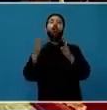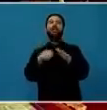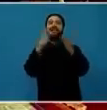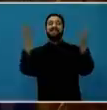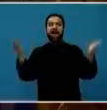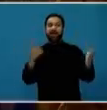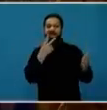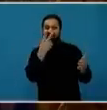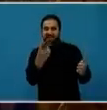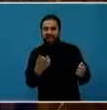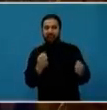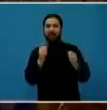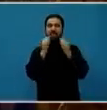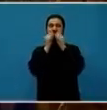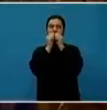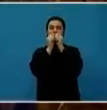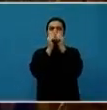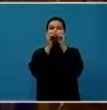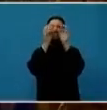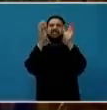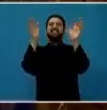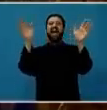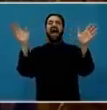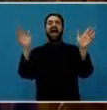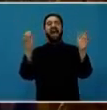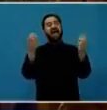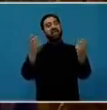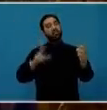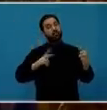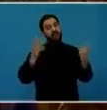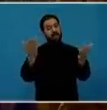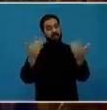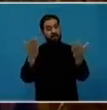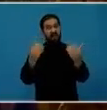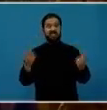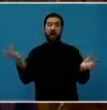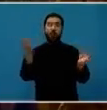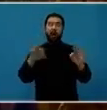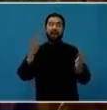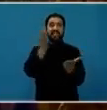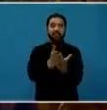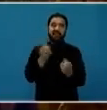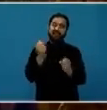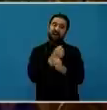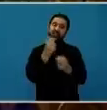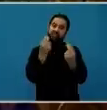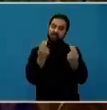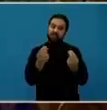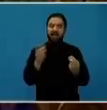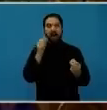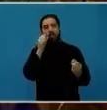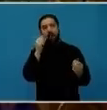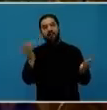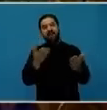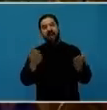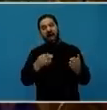binecuvântare, fiindcă suntem chemați la o altă dreptate. Faceți bine celor ce vă ocărăsc.